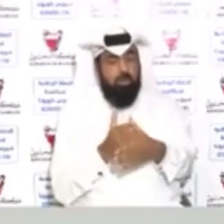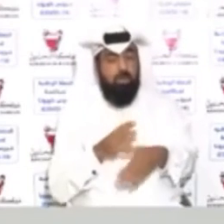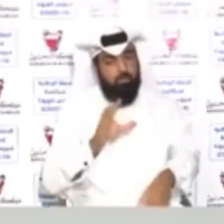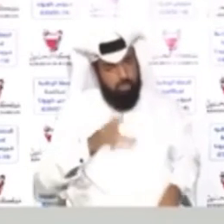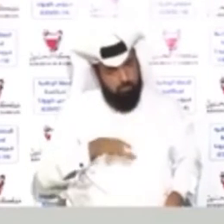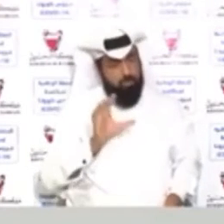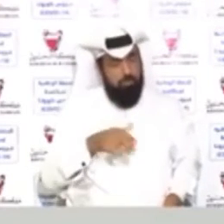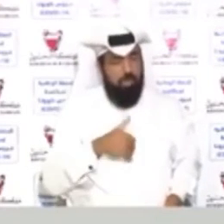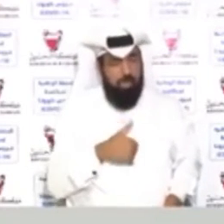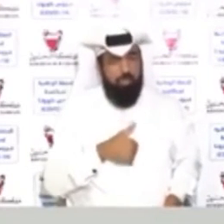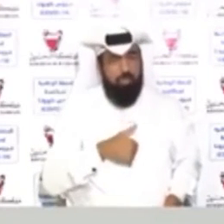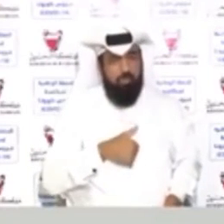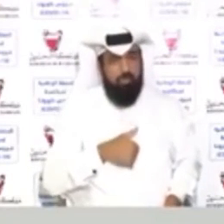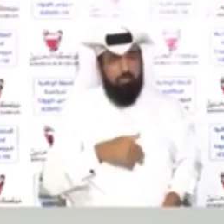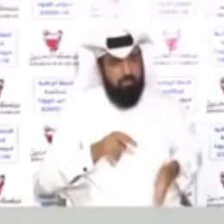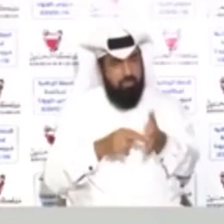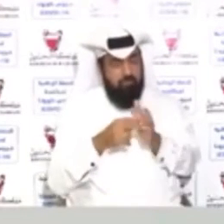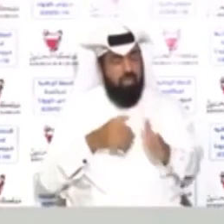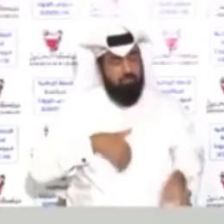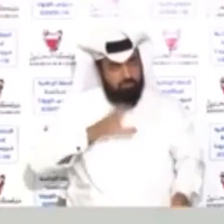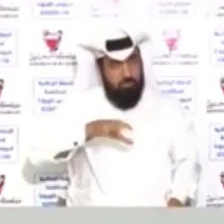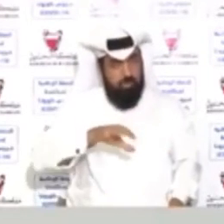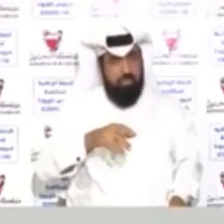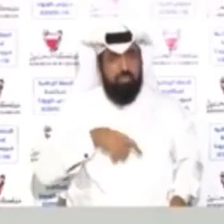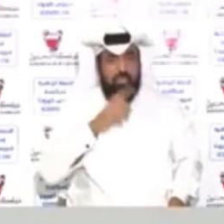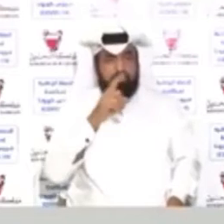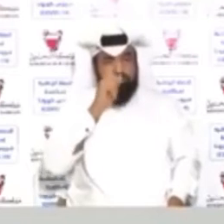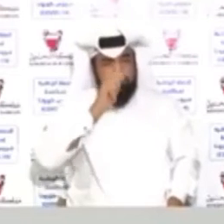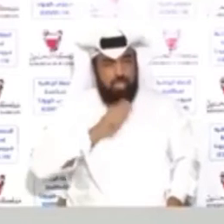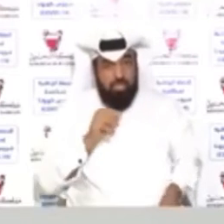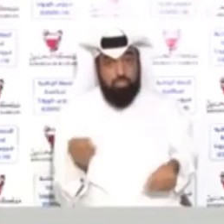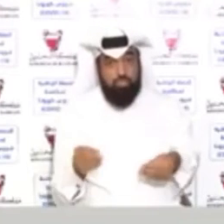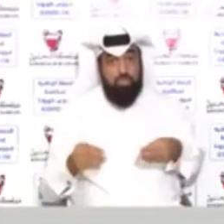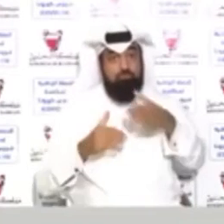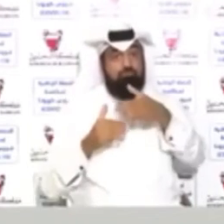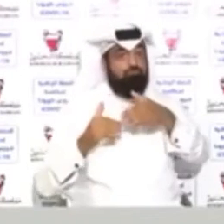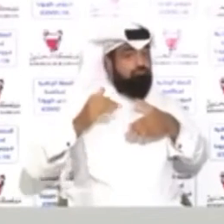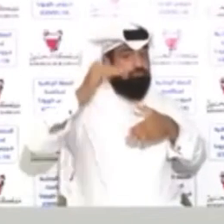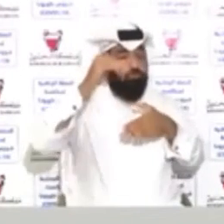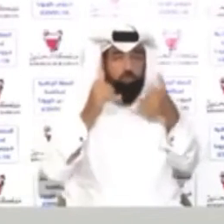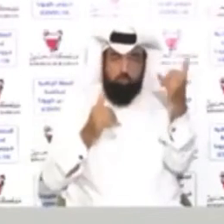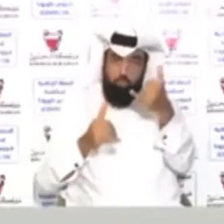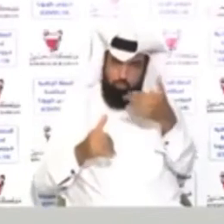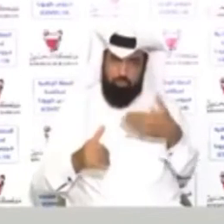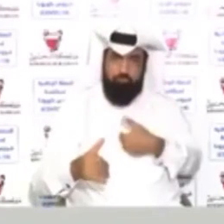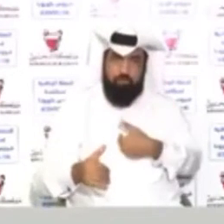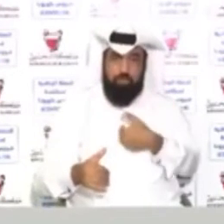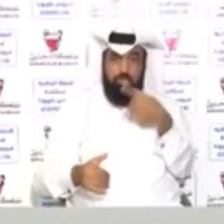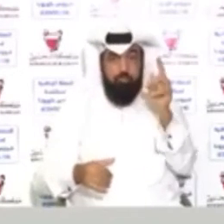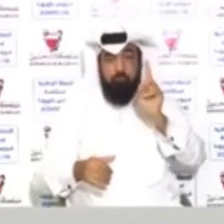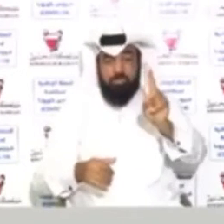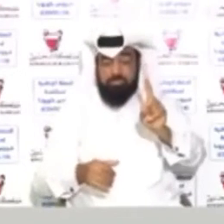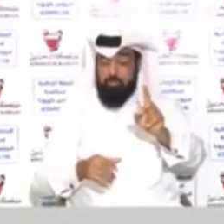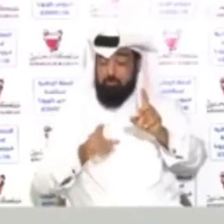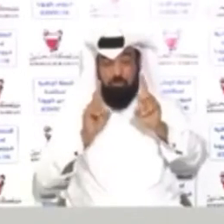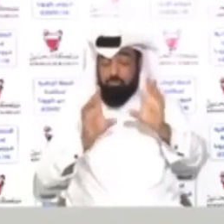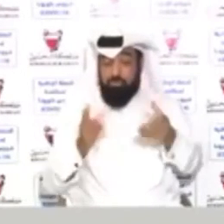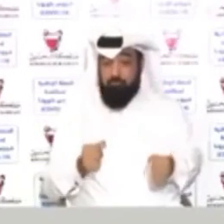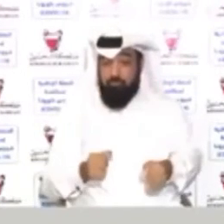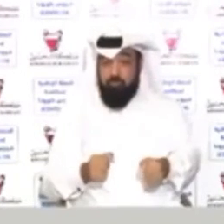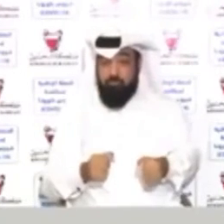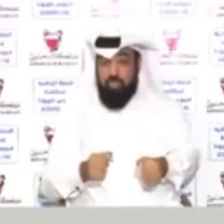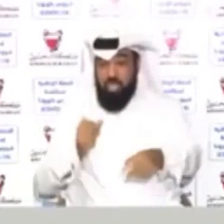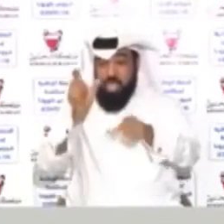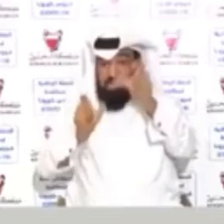زيادة الفحوصات ترصد طبعا أكيد رقم يعني أكبر، ولكن زيادة الأعداد مثل ما احنا ذكرنا بأن هناك